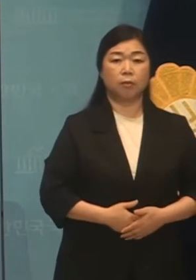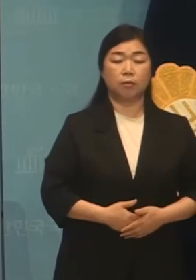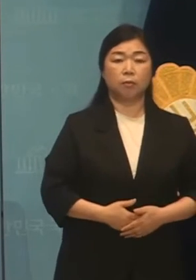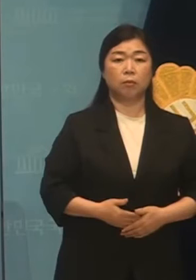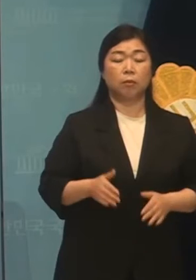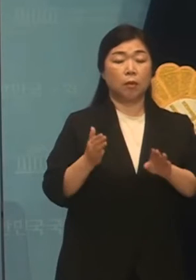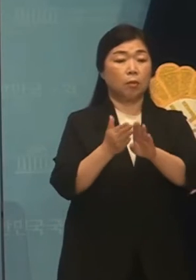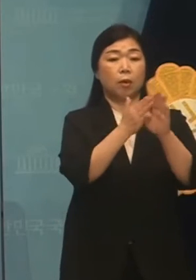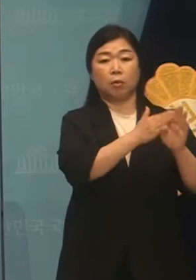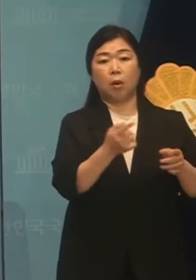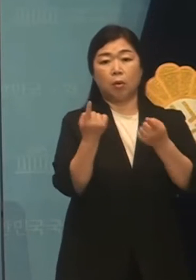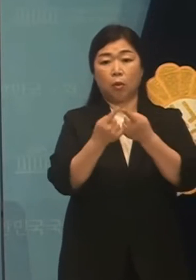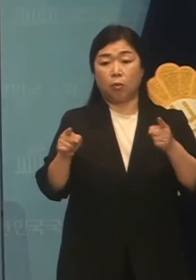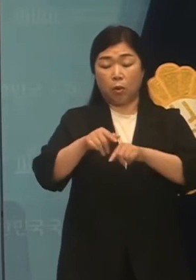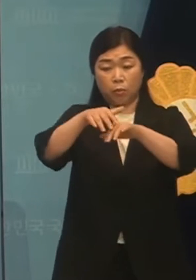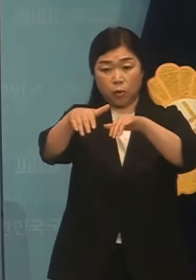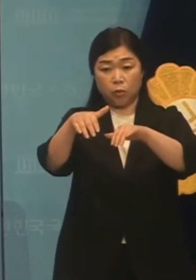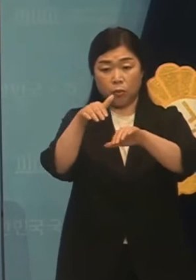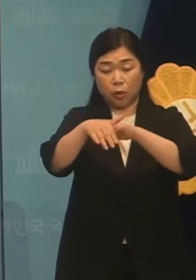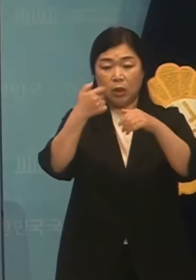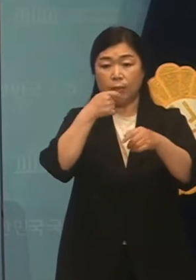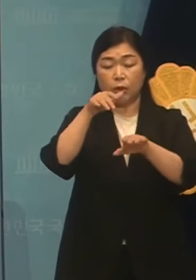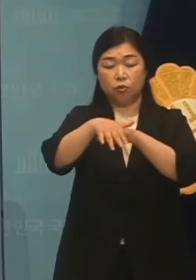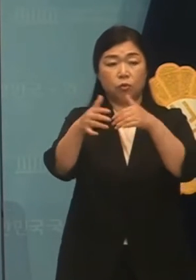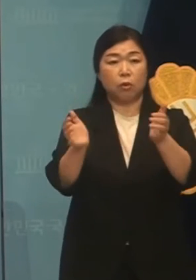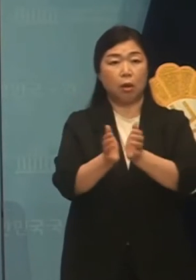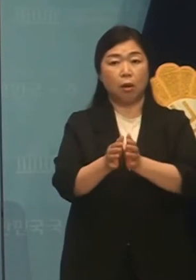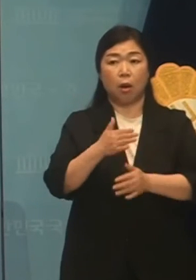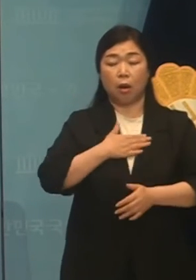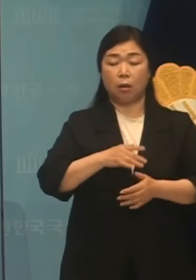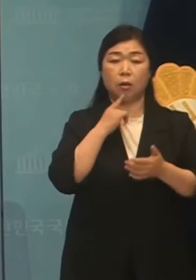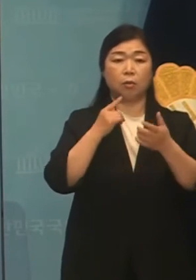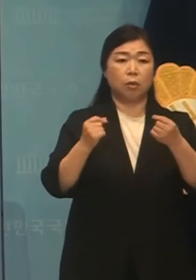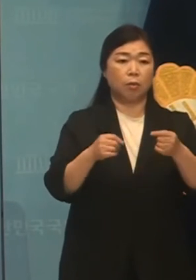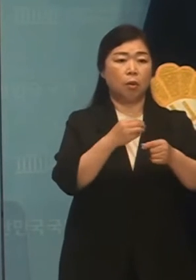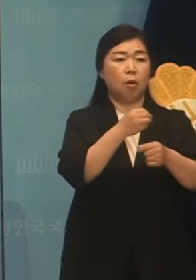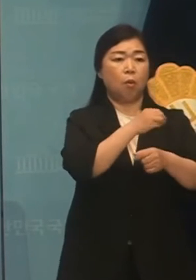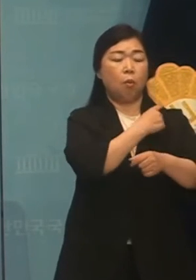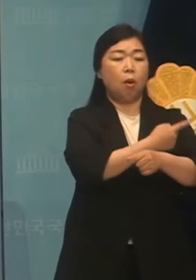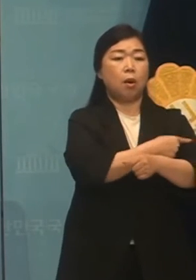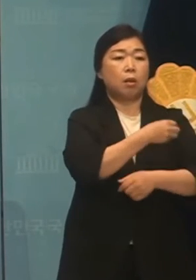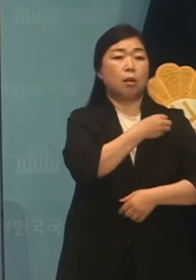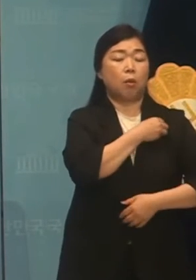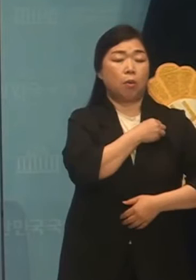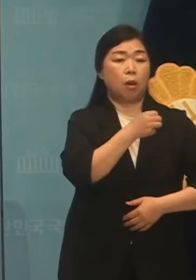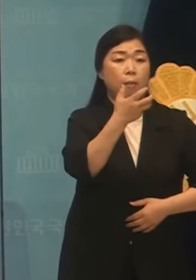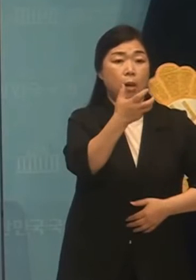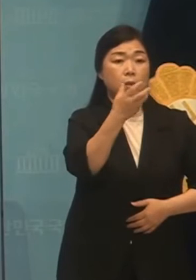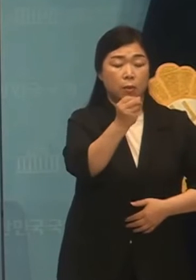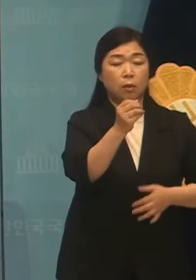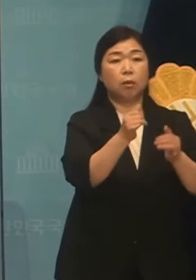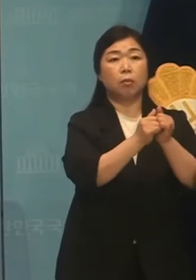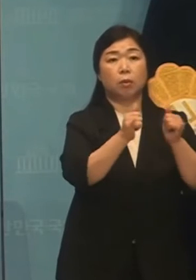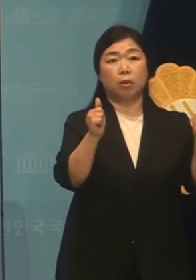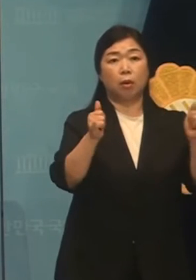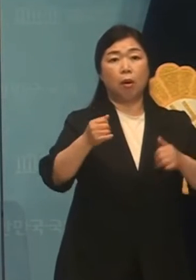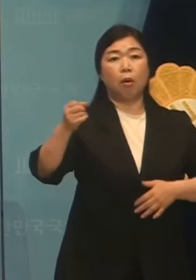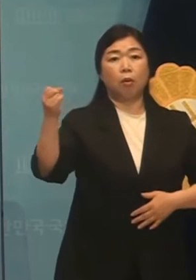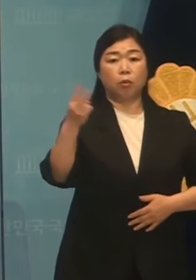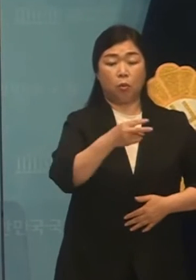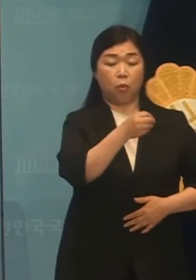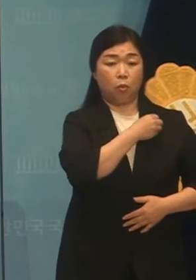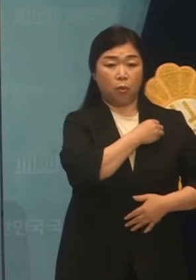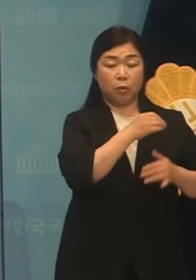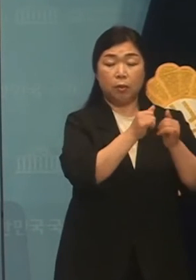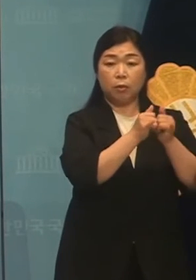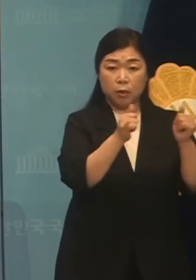반면 더불어민주당은 아시다시피 권리당원이 80만 명에 이르고 있습니다. 그리고 그